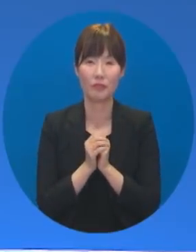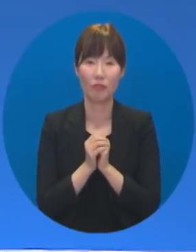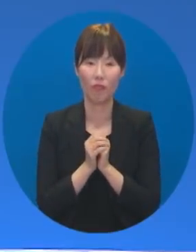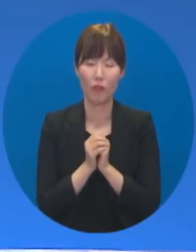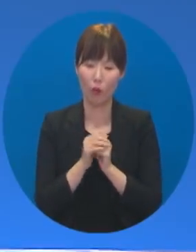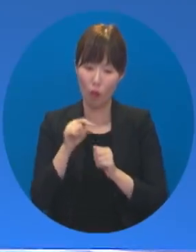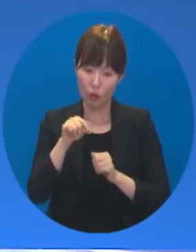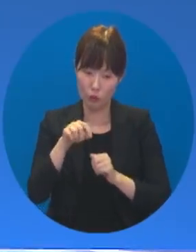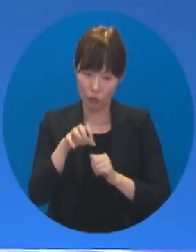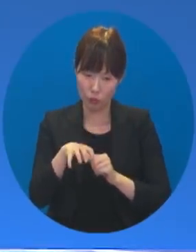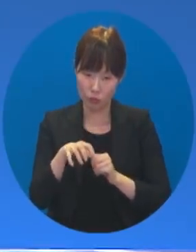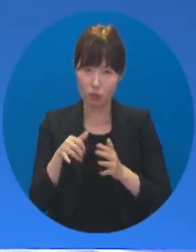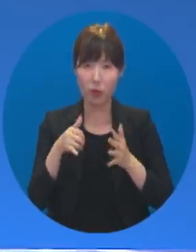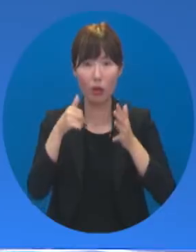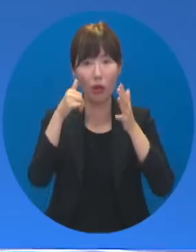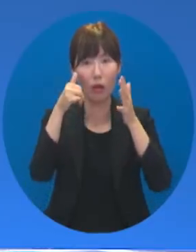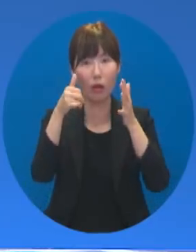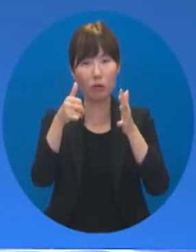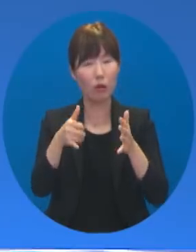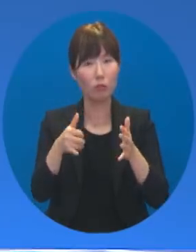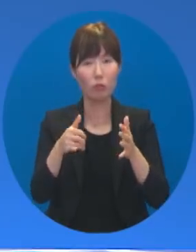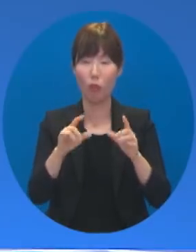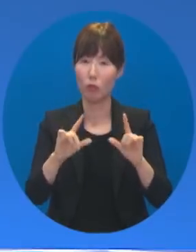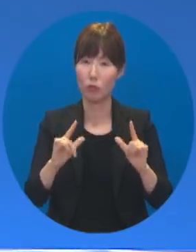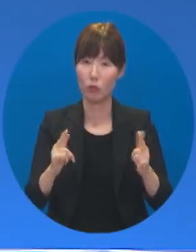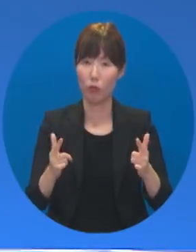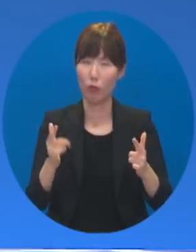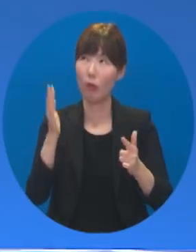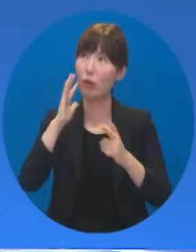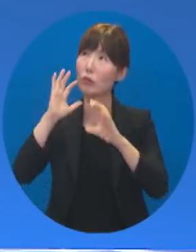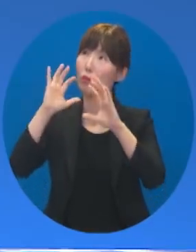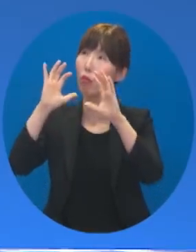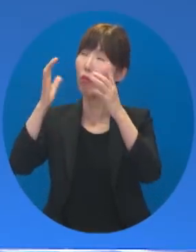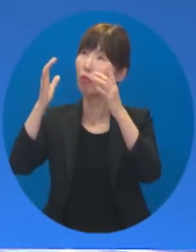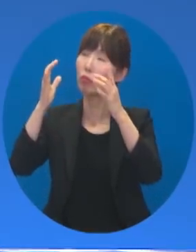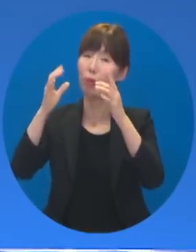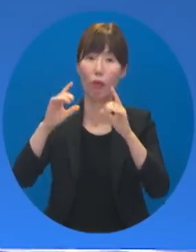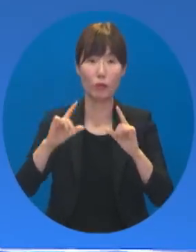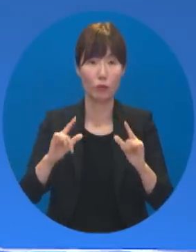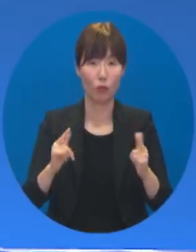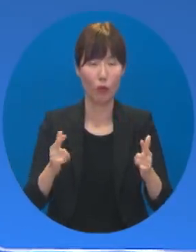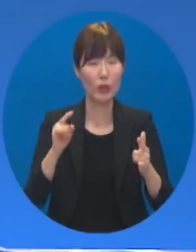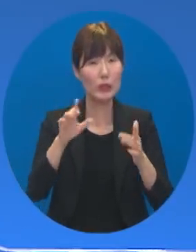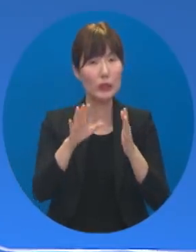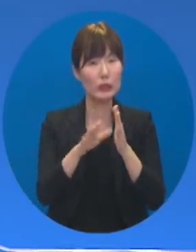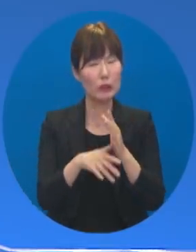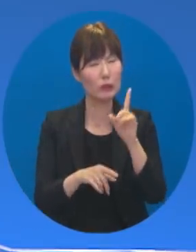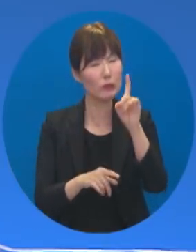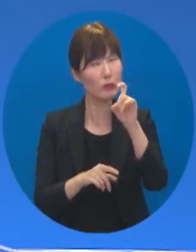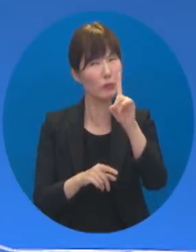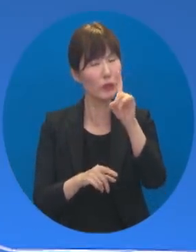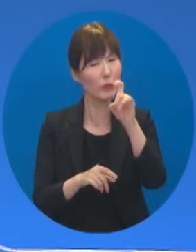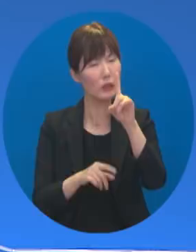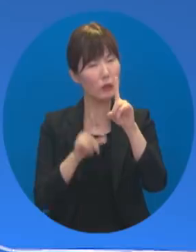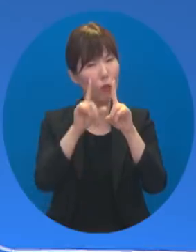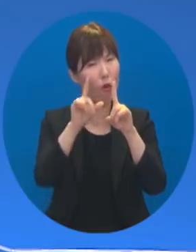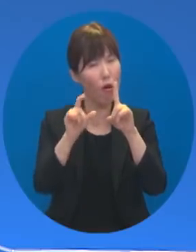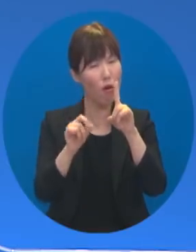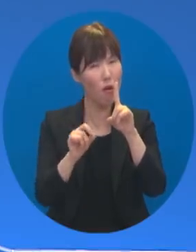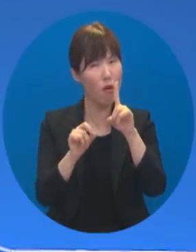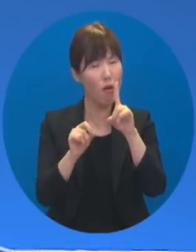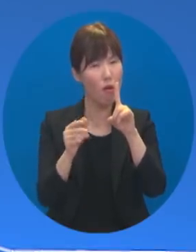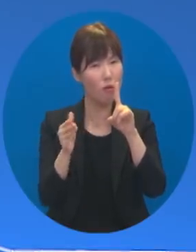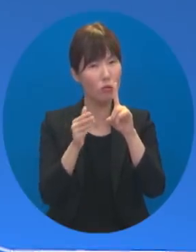세상도 아닌 것 같고 그렇다고 뭐 천국도 아닌 것 같은 그런데 그때가 11월 보스턴에